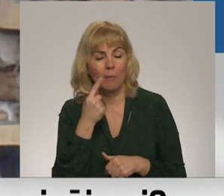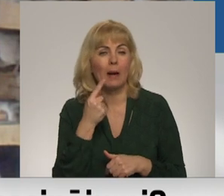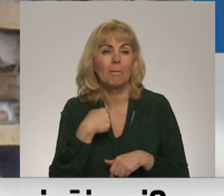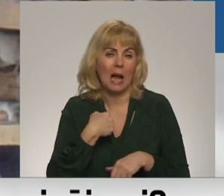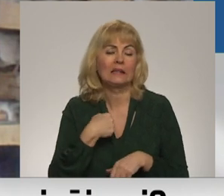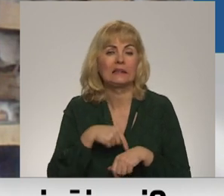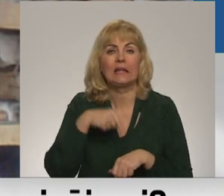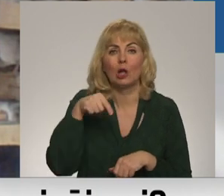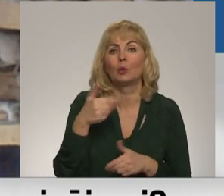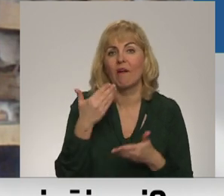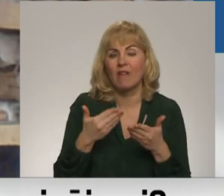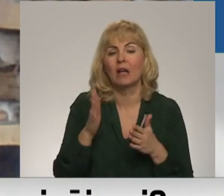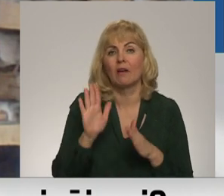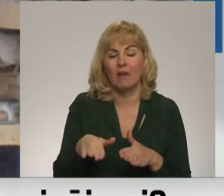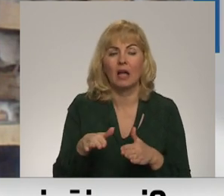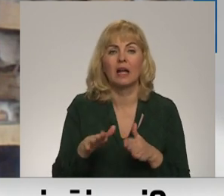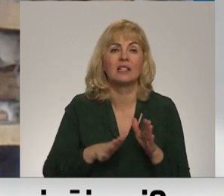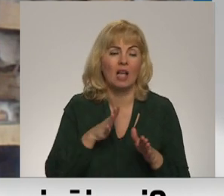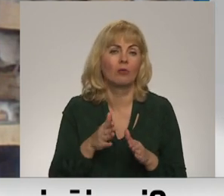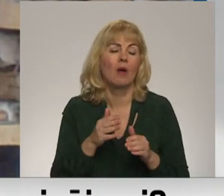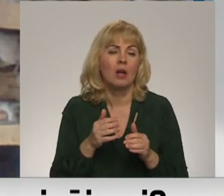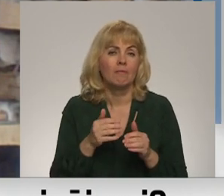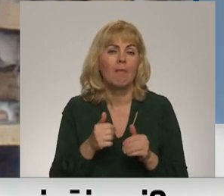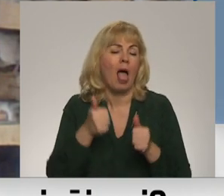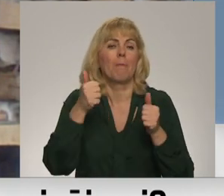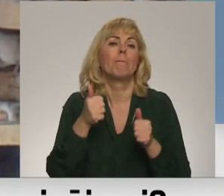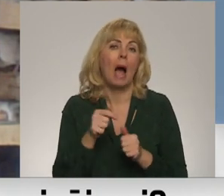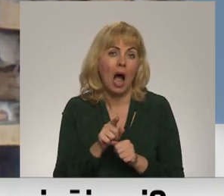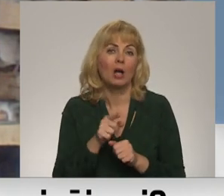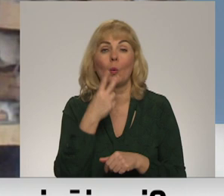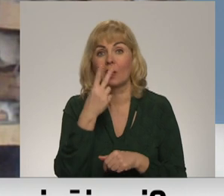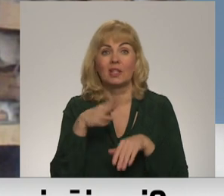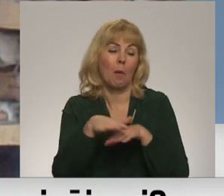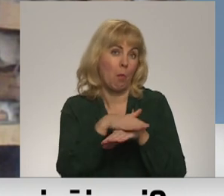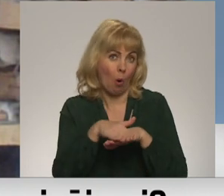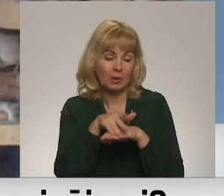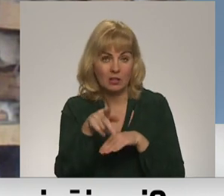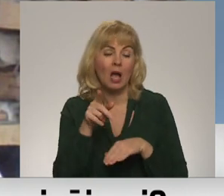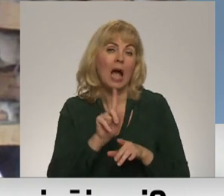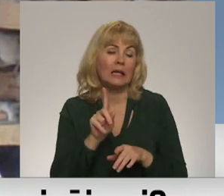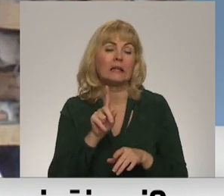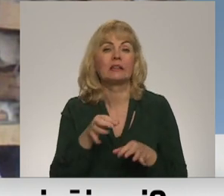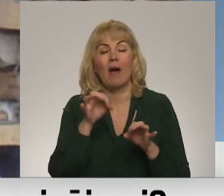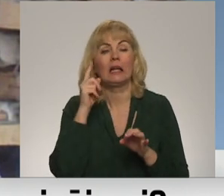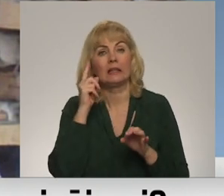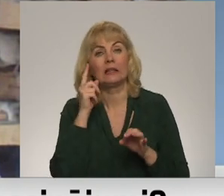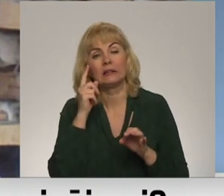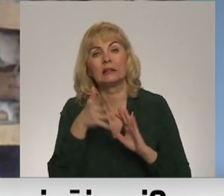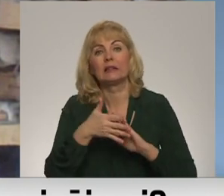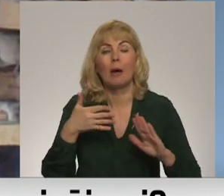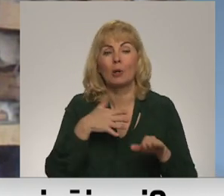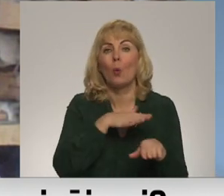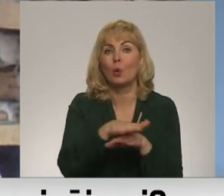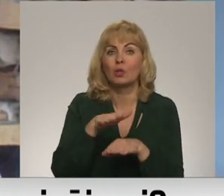viņi varēja sagatavoties stipri labāk. Jā, jo tomēr tas, ko mēs redzam publiski, un to ir svarīgi saprast, mēs redzam uzbrukumus